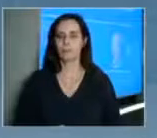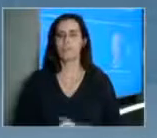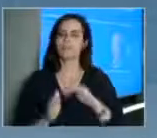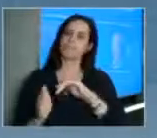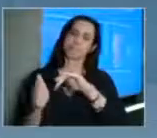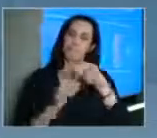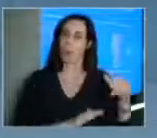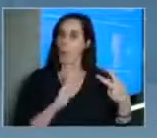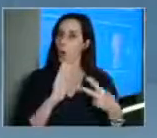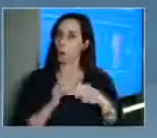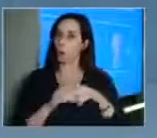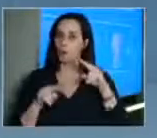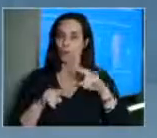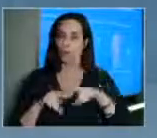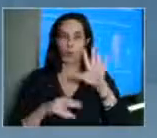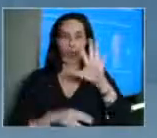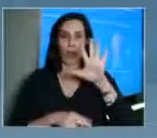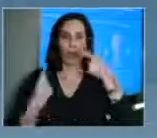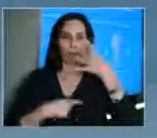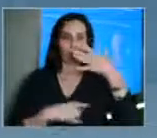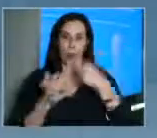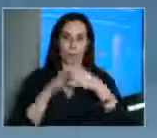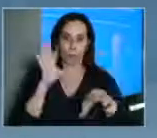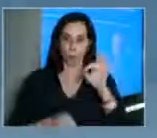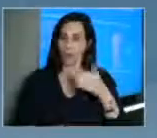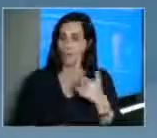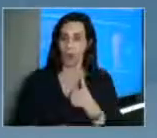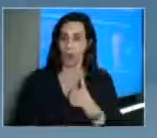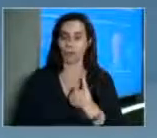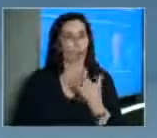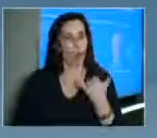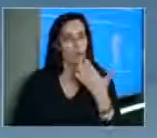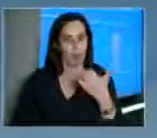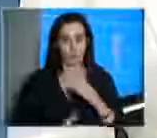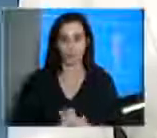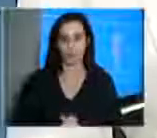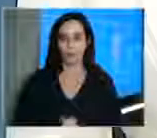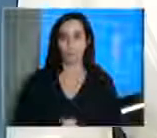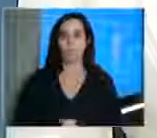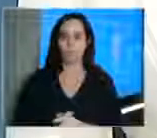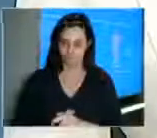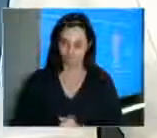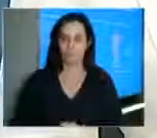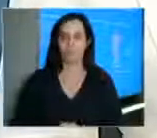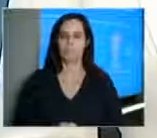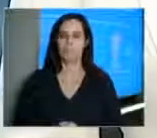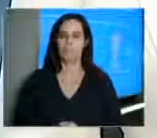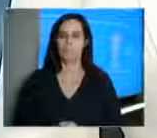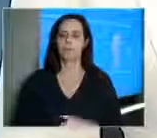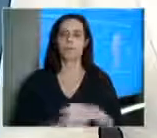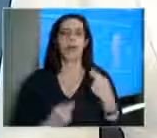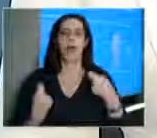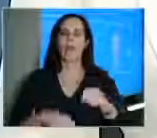לפוליטיקה, 5 ימים נותרו עד לבחירות, ואנחנו אומרים צהריים טובים למספר 2 בכחול לבן,